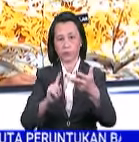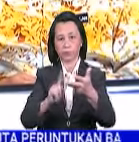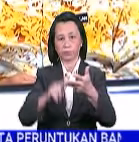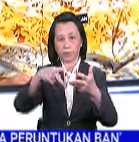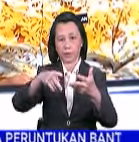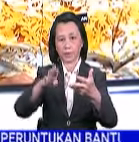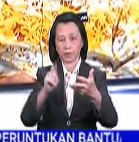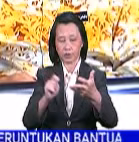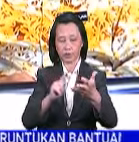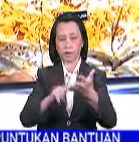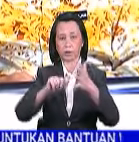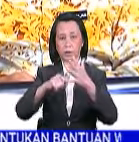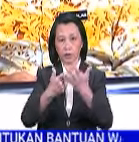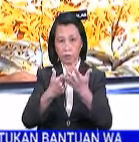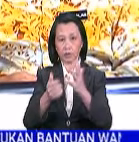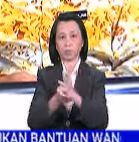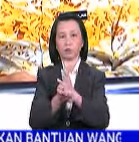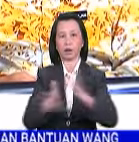Agensi Penyelamat.